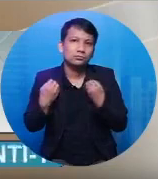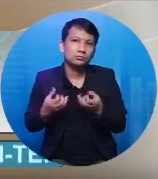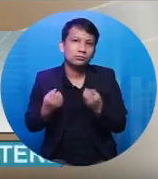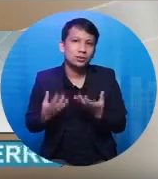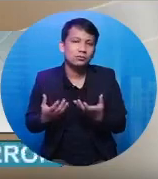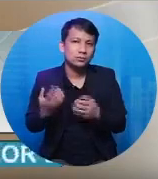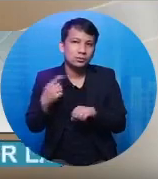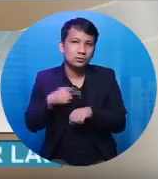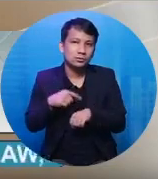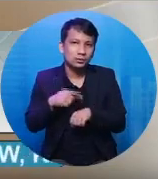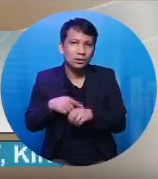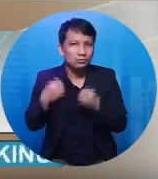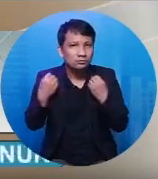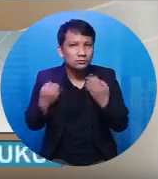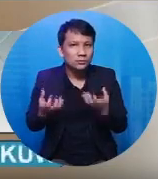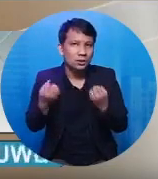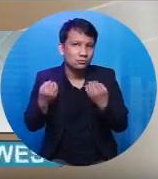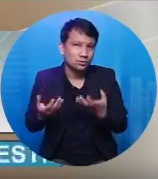po niya yan.